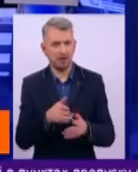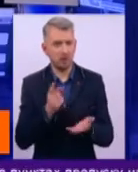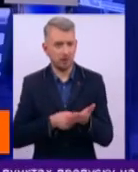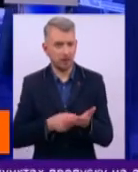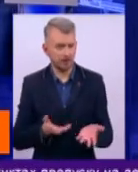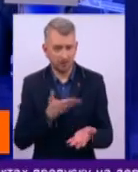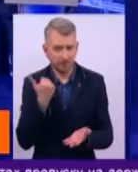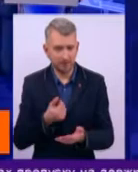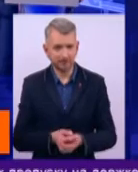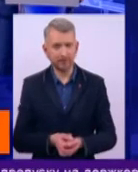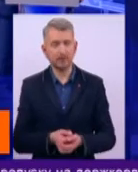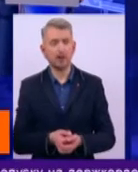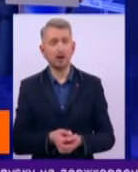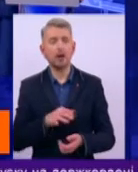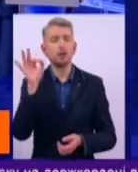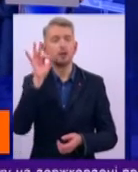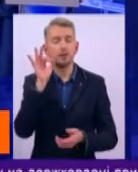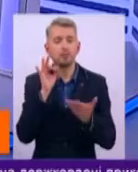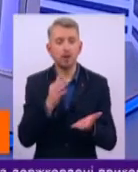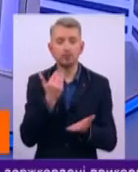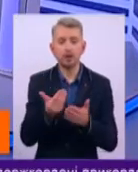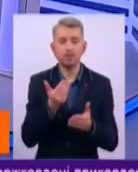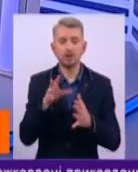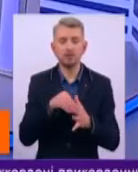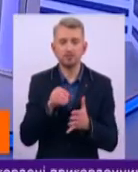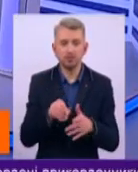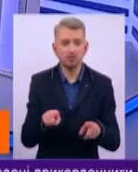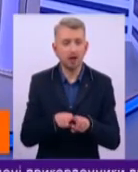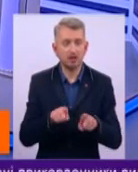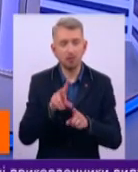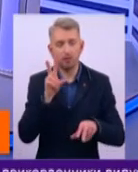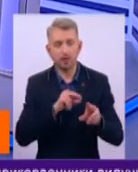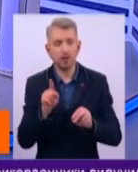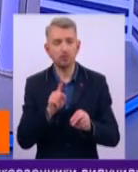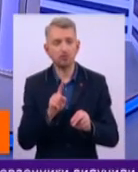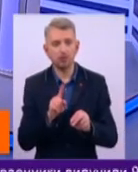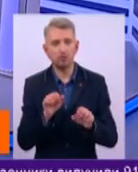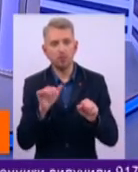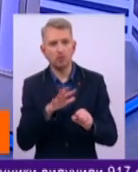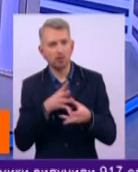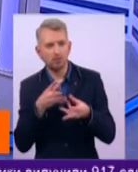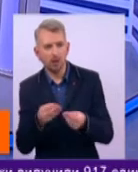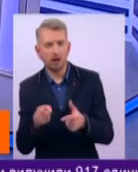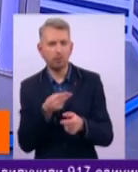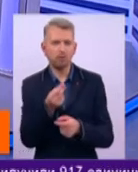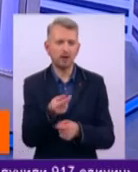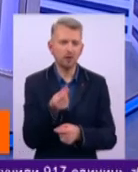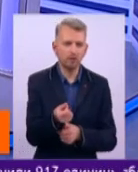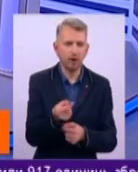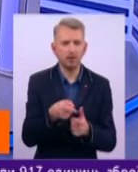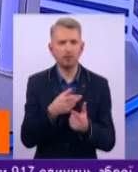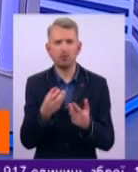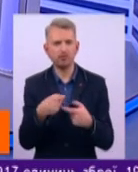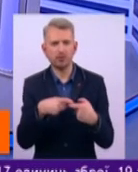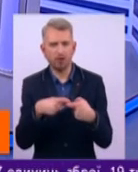доведених. Німеччина і їх передвиборчі перегони так само вважалося, що певні сили можуть бути або фінансування, або ще якісь